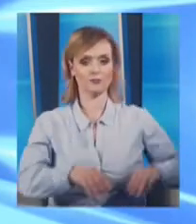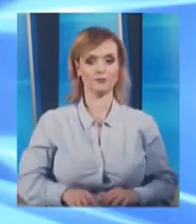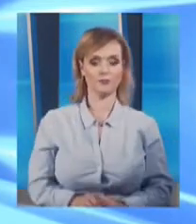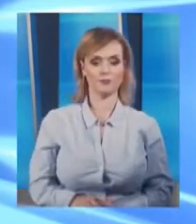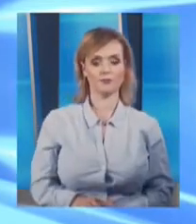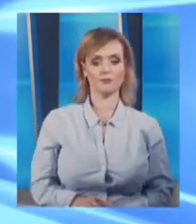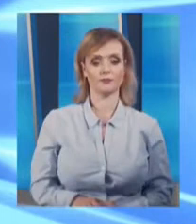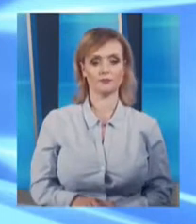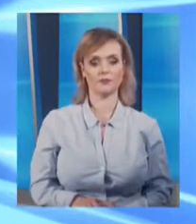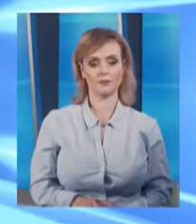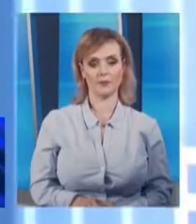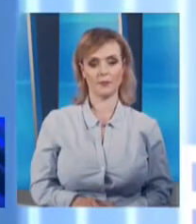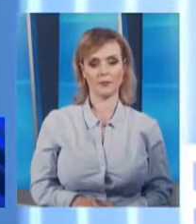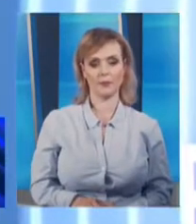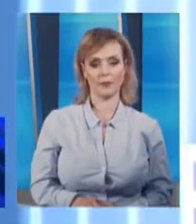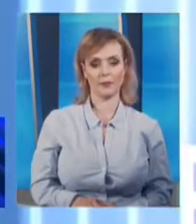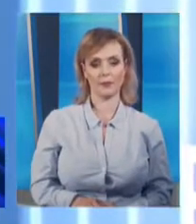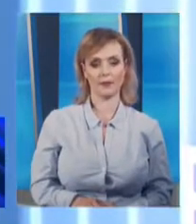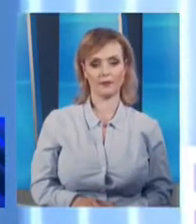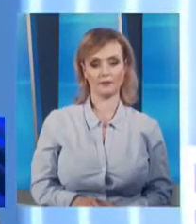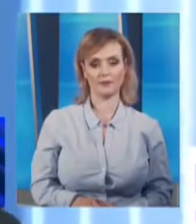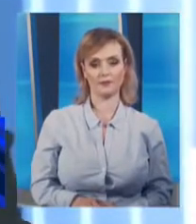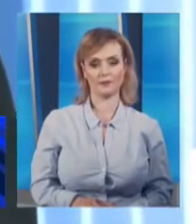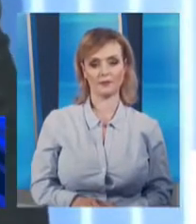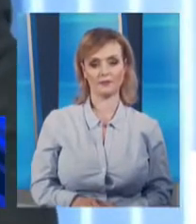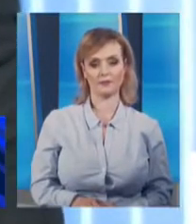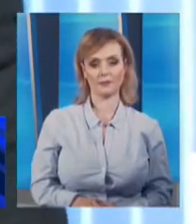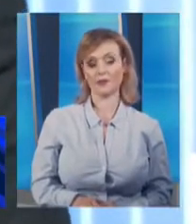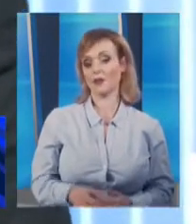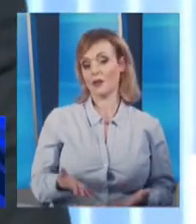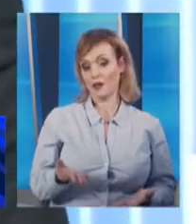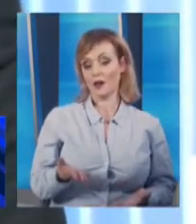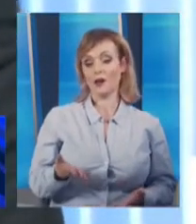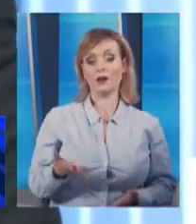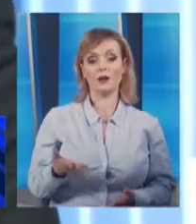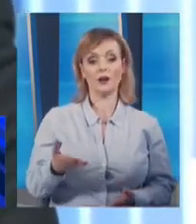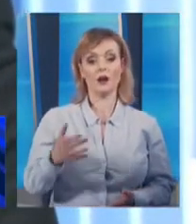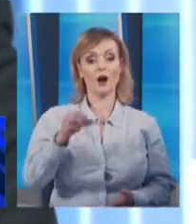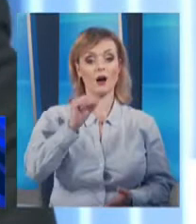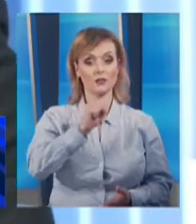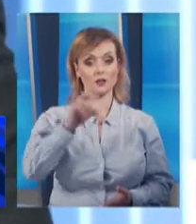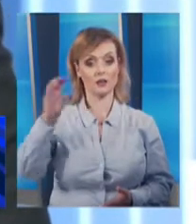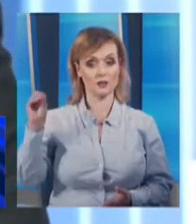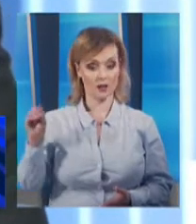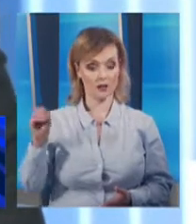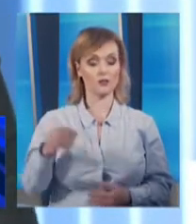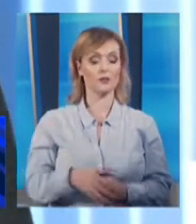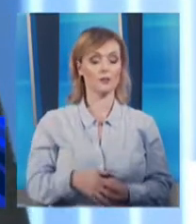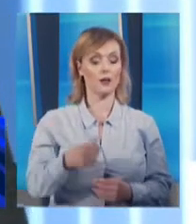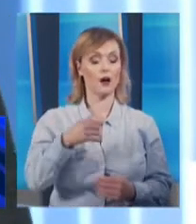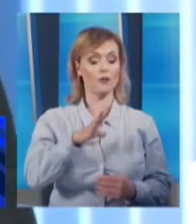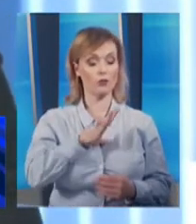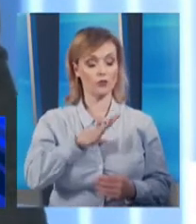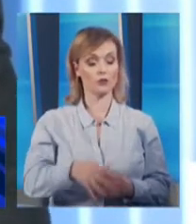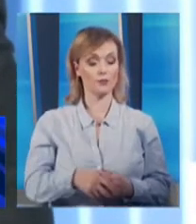Cei patru erau 3, Maia și Andrei, iată că a rămas doar Andrei, candidatul blocului acum și a Platformei de Unitate și Adevăr, așa cum am stabilit cu colegii